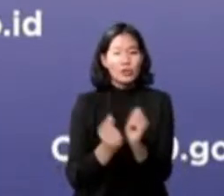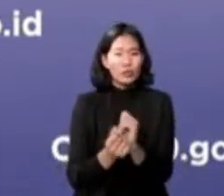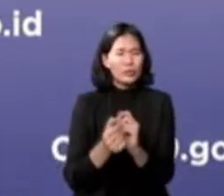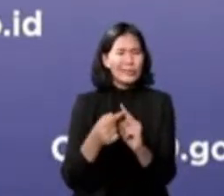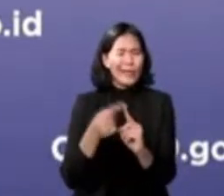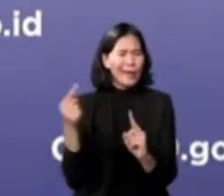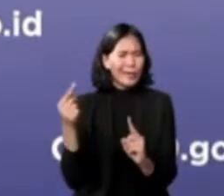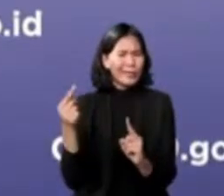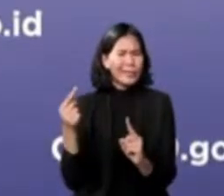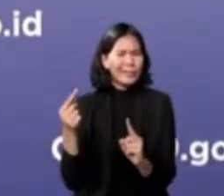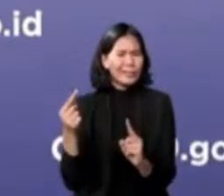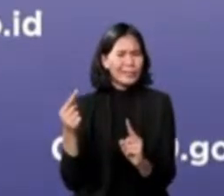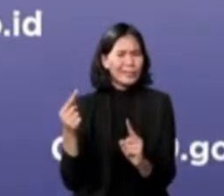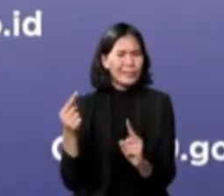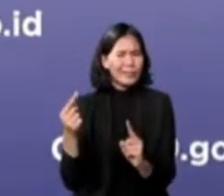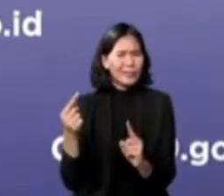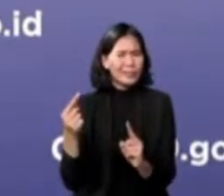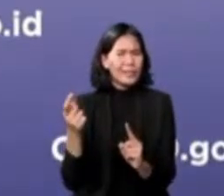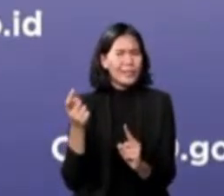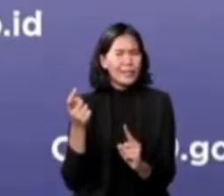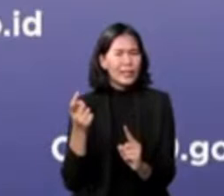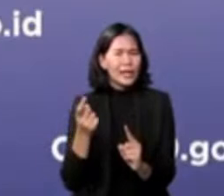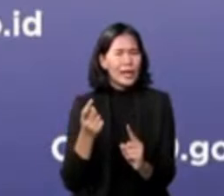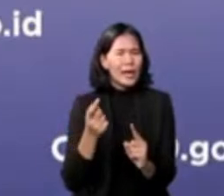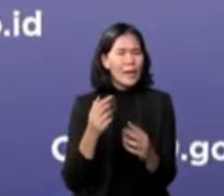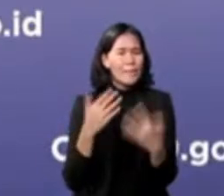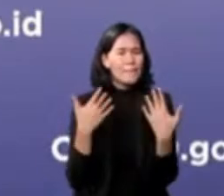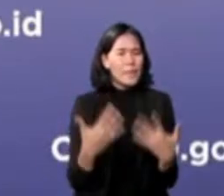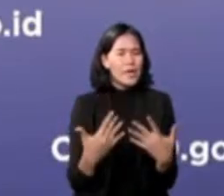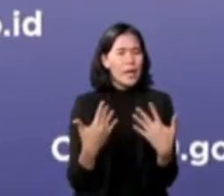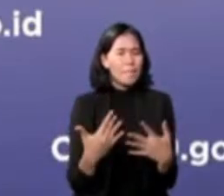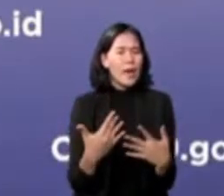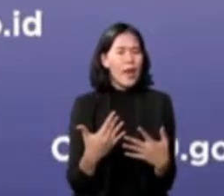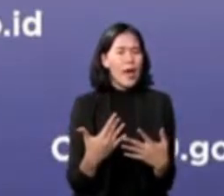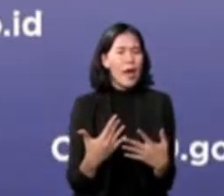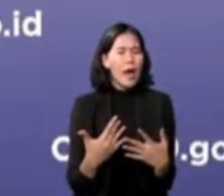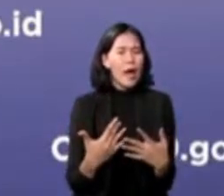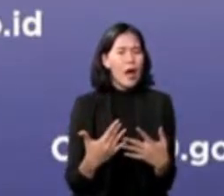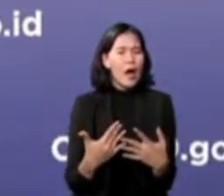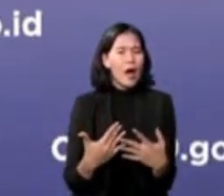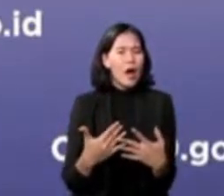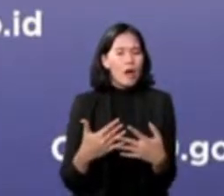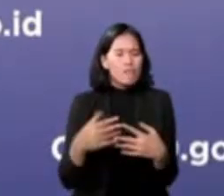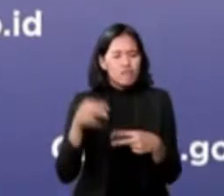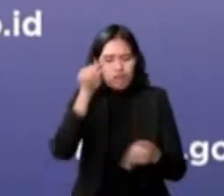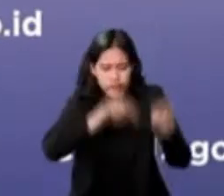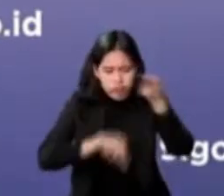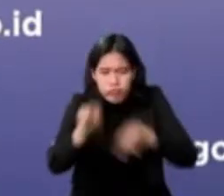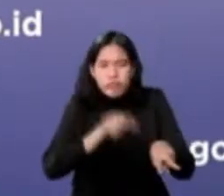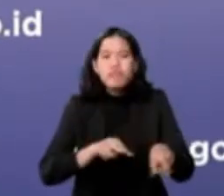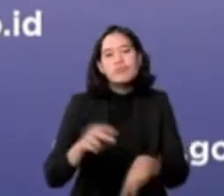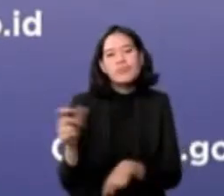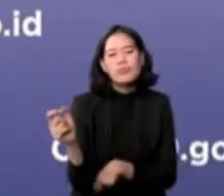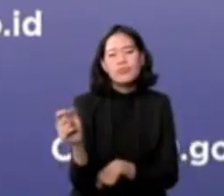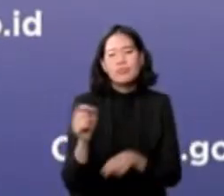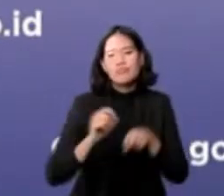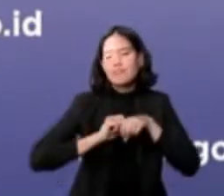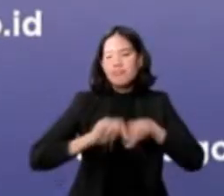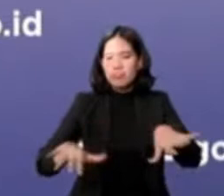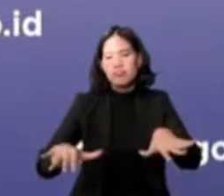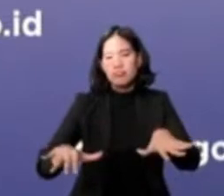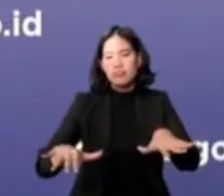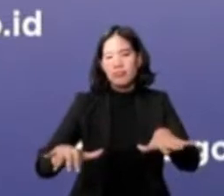yang didapatkan dari pelaksanaan kontak tracing yang agresif, yang